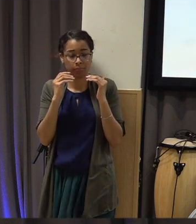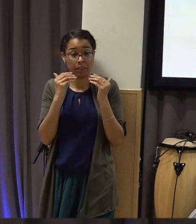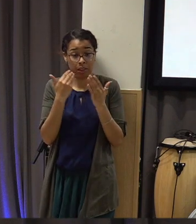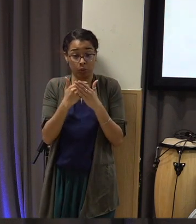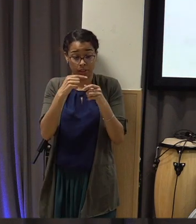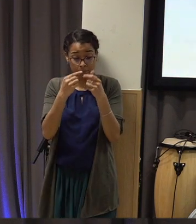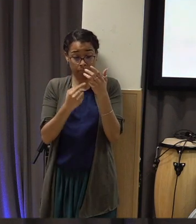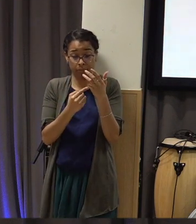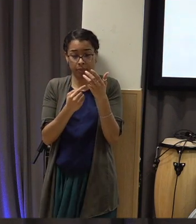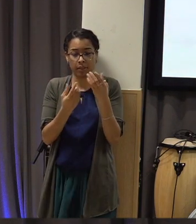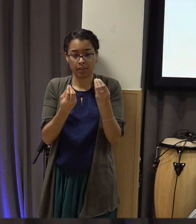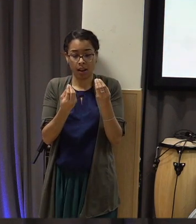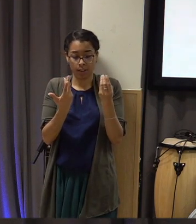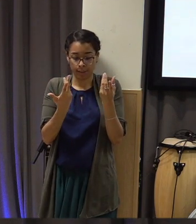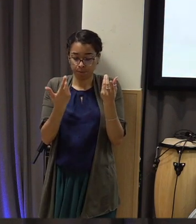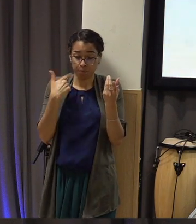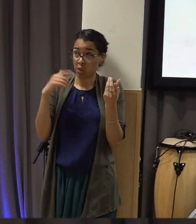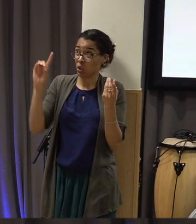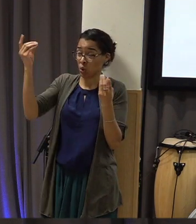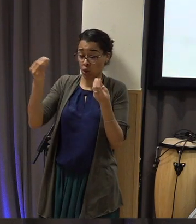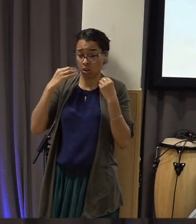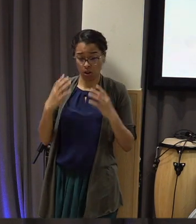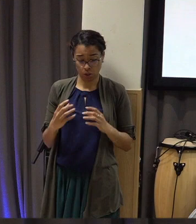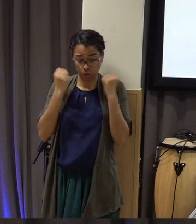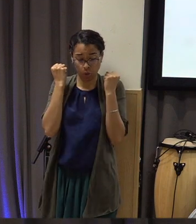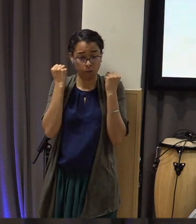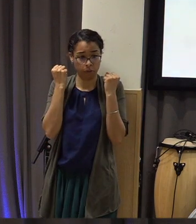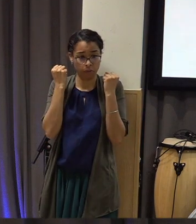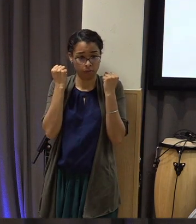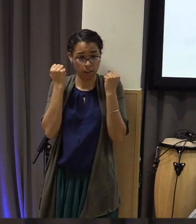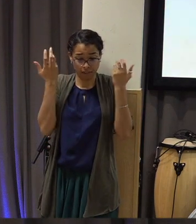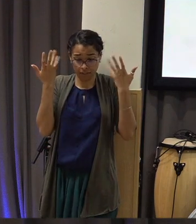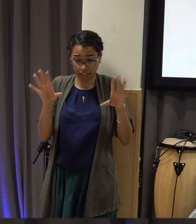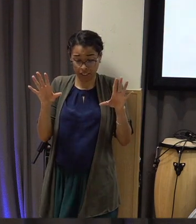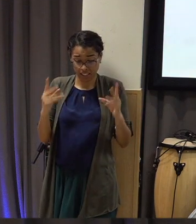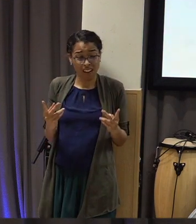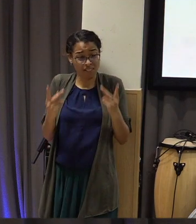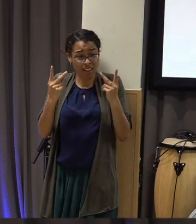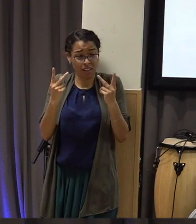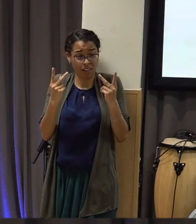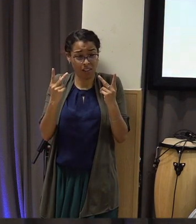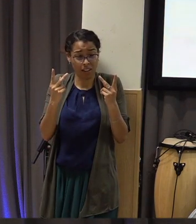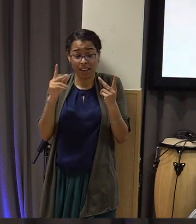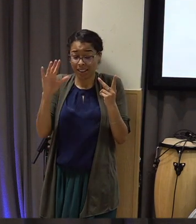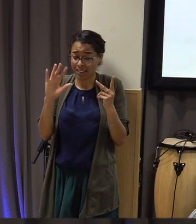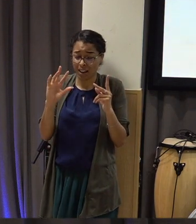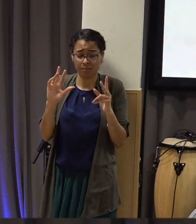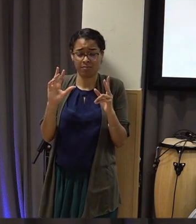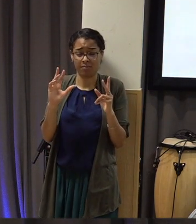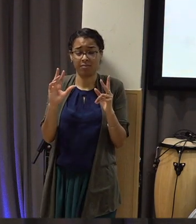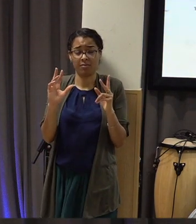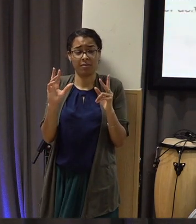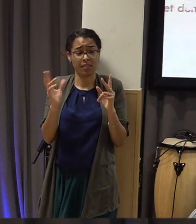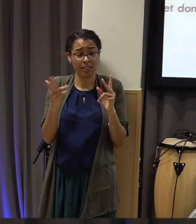cela a été racheté. Tout cela a de la valeur parce que ça appartient à Dieu. Ça a coûté un prix.